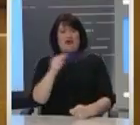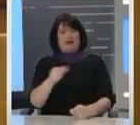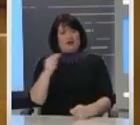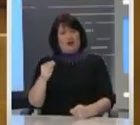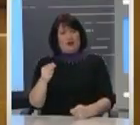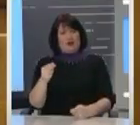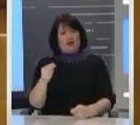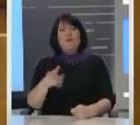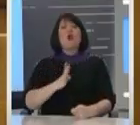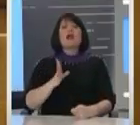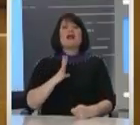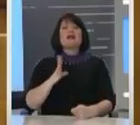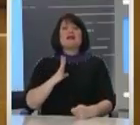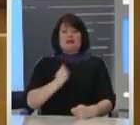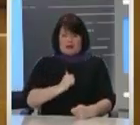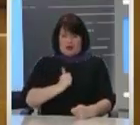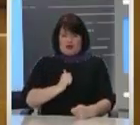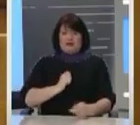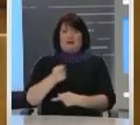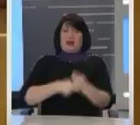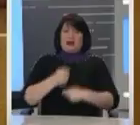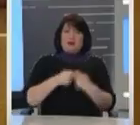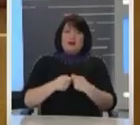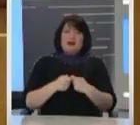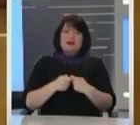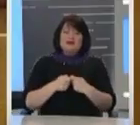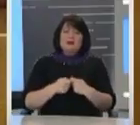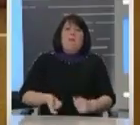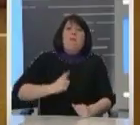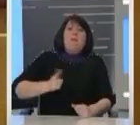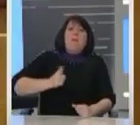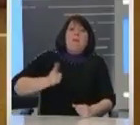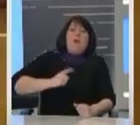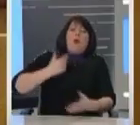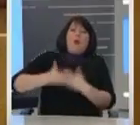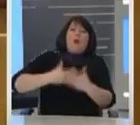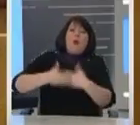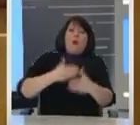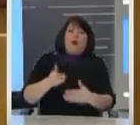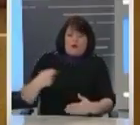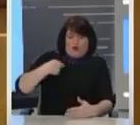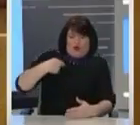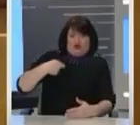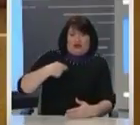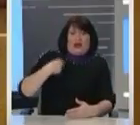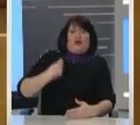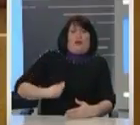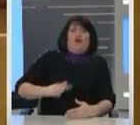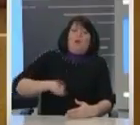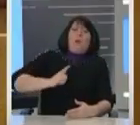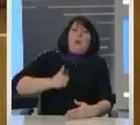και ο πολίτης, ο ιδιώτης, ο επιχειρηματίας, πρέπει να περιμένει χρόνια για να εισπράξει τα χρήματα που του οφείλει το